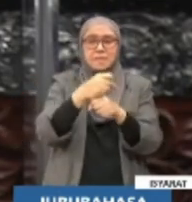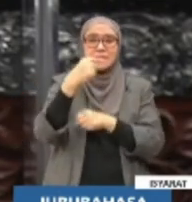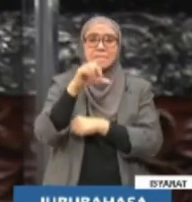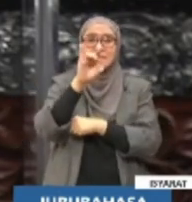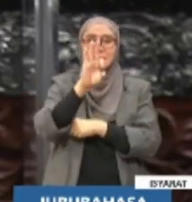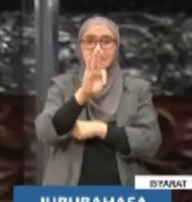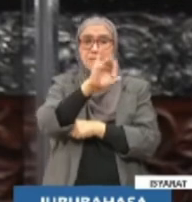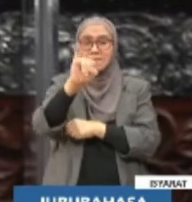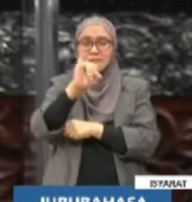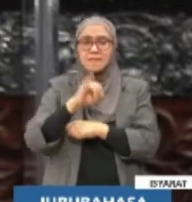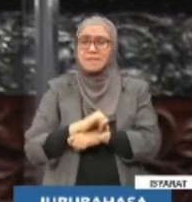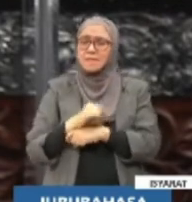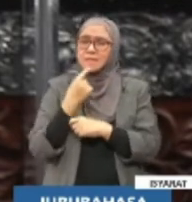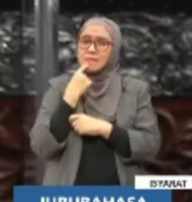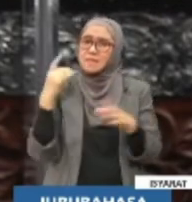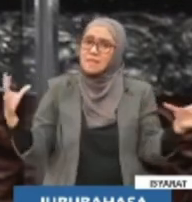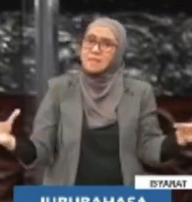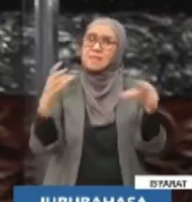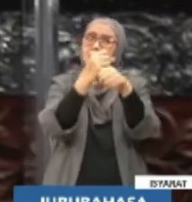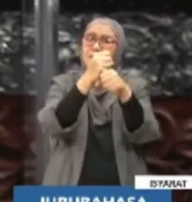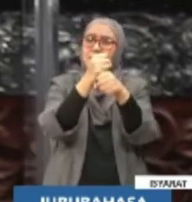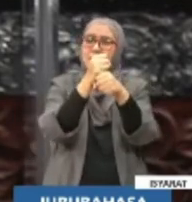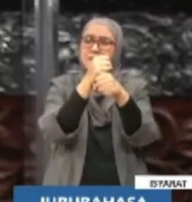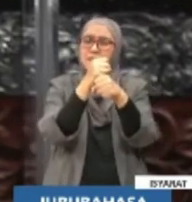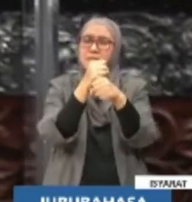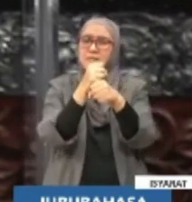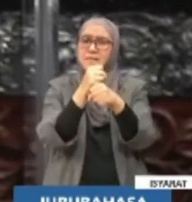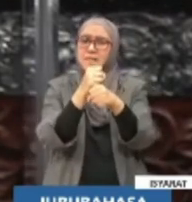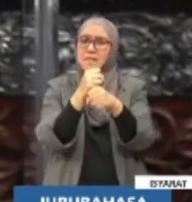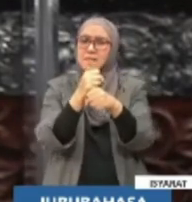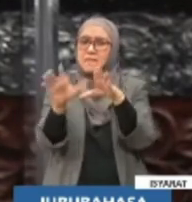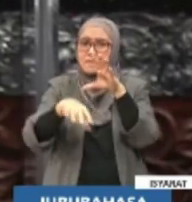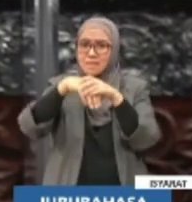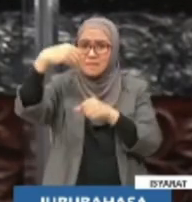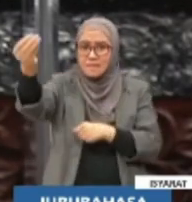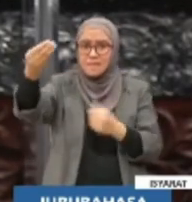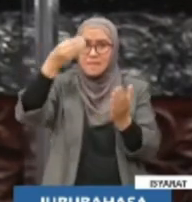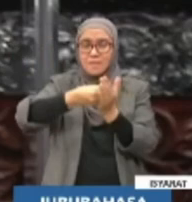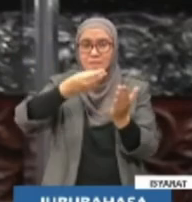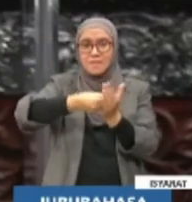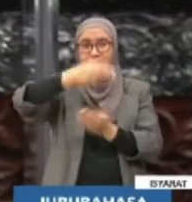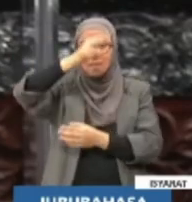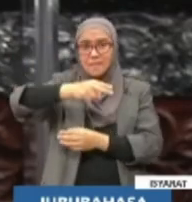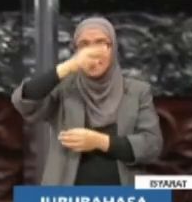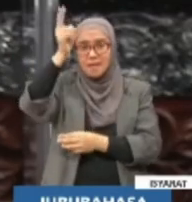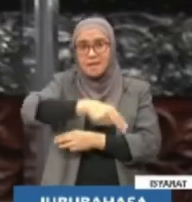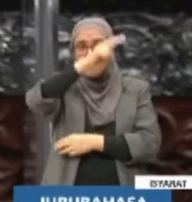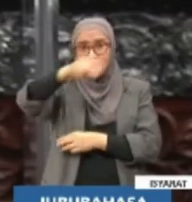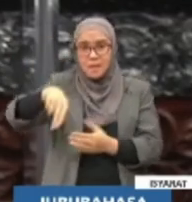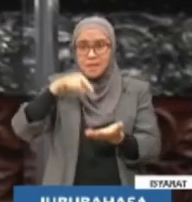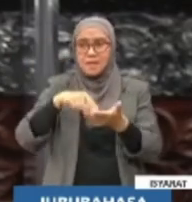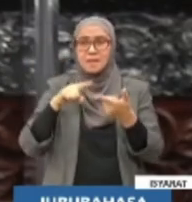facial integrity 2019 yang merumuskan pengaliran Enggano haram ini